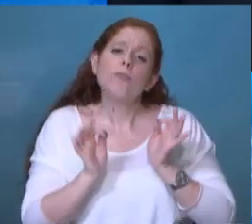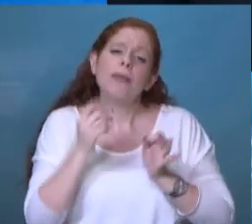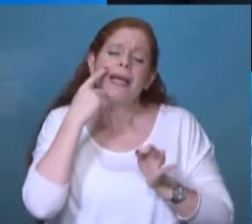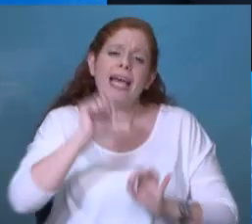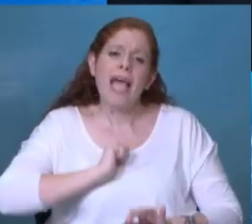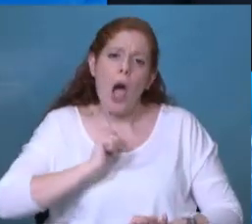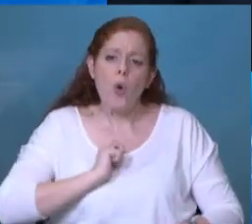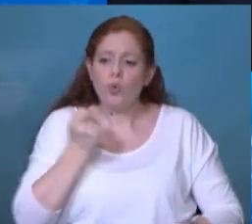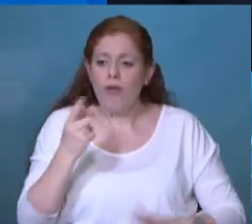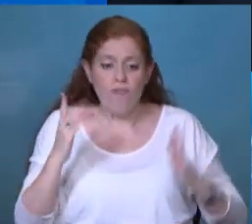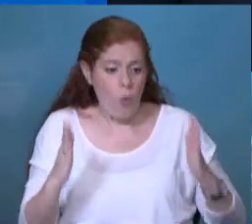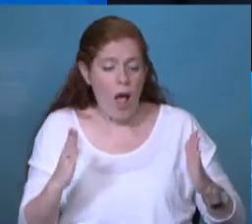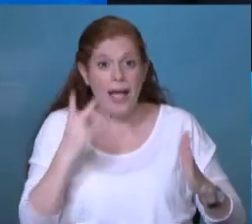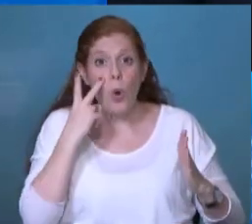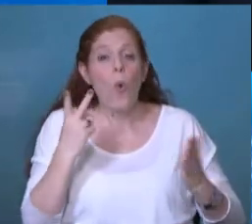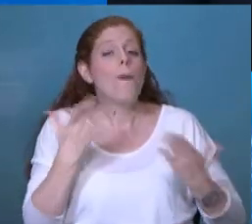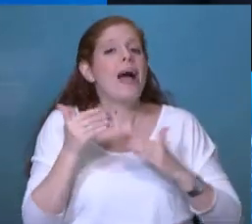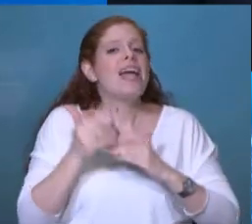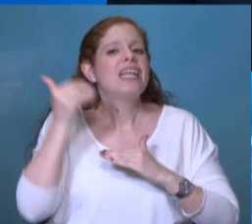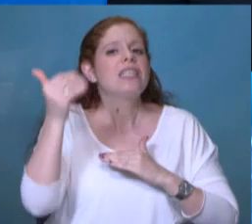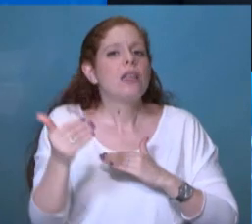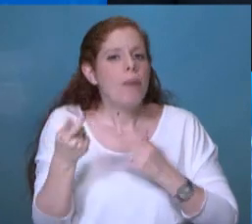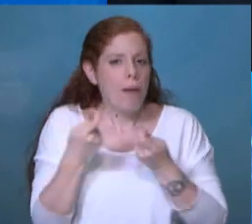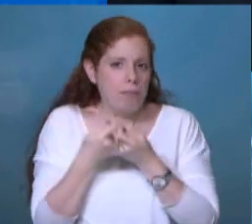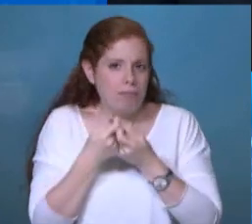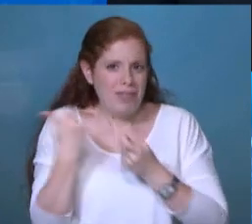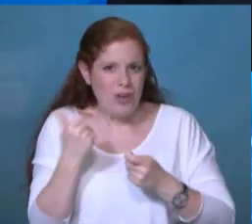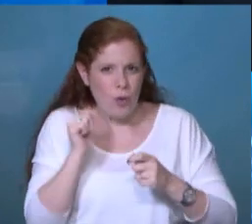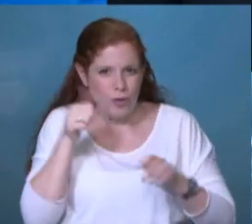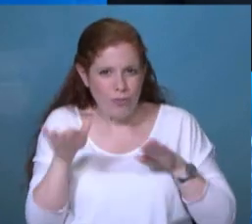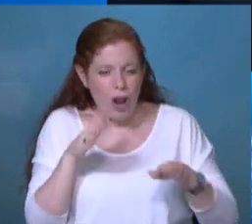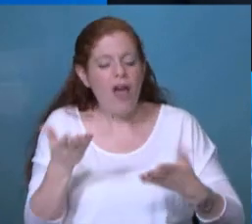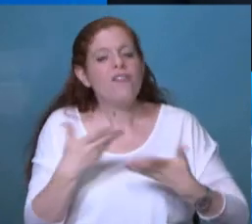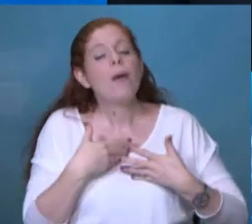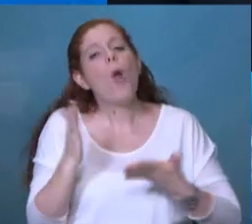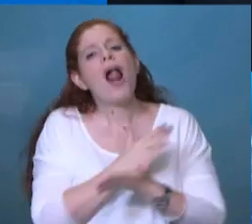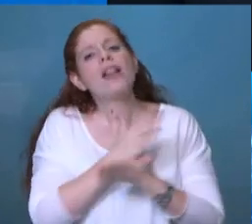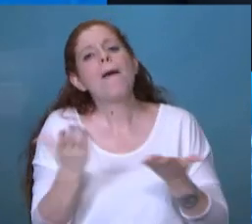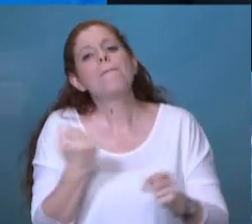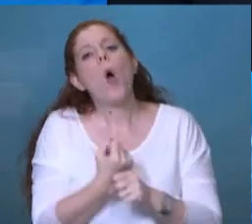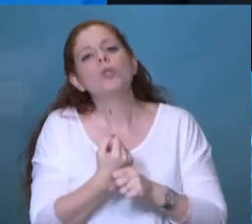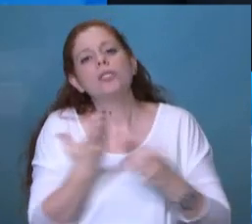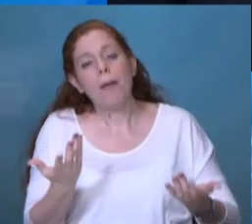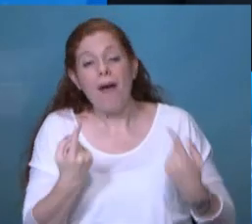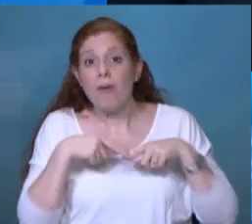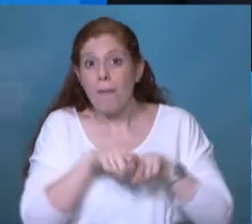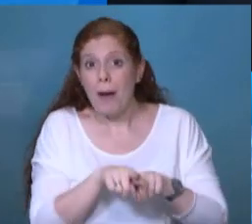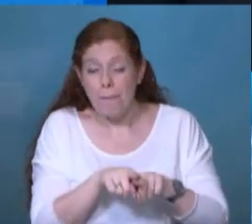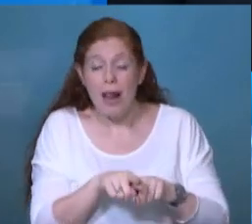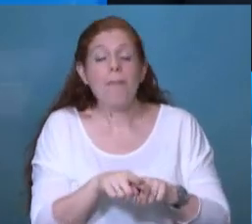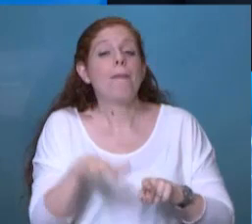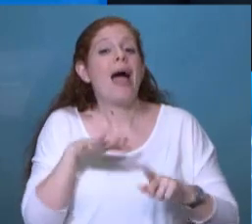כשבוע, לראות מה יהיה הצעד הבא מטעמו של ראש הממשלה, ואז לקבל החלטה מה עושים. אבל במקביל, במערכת אכיפת